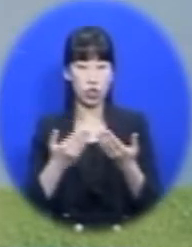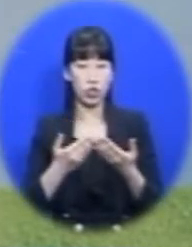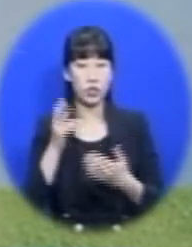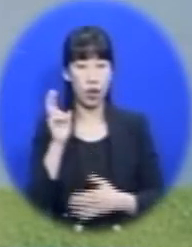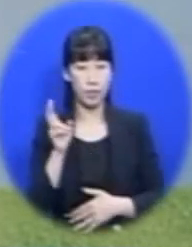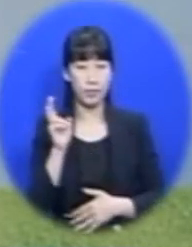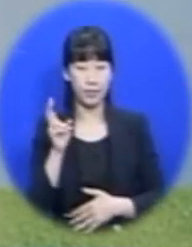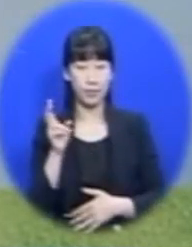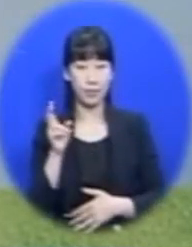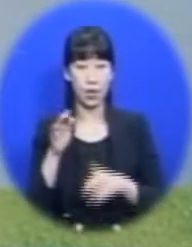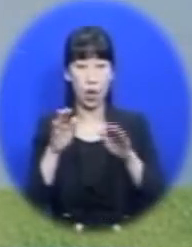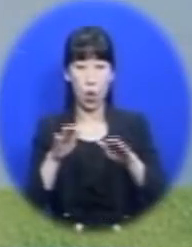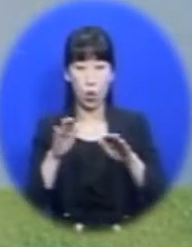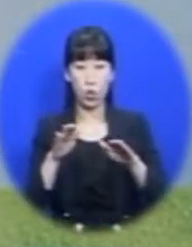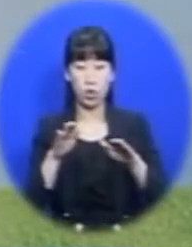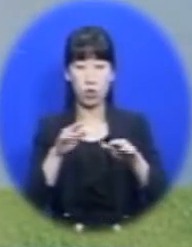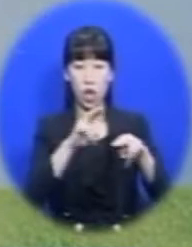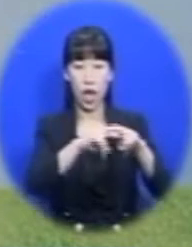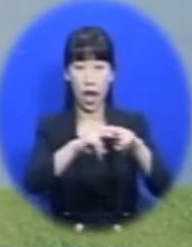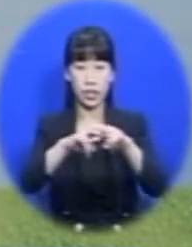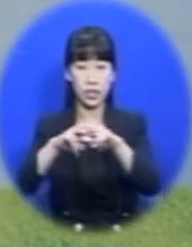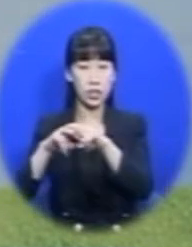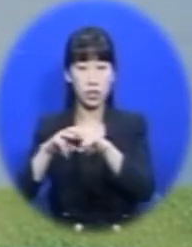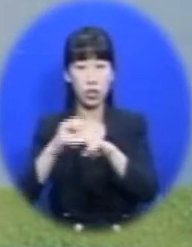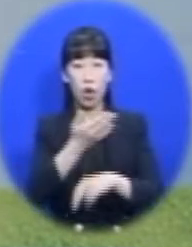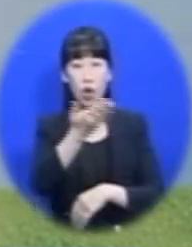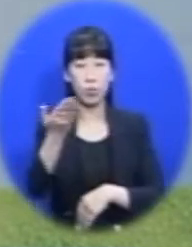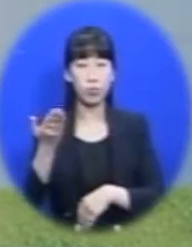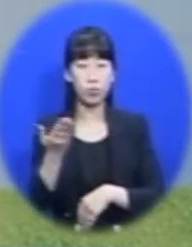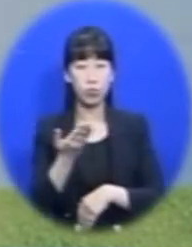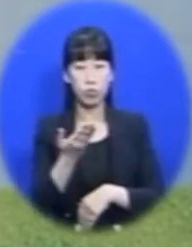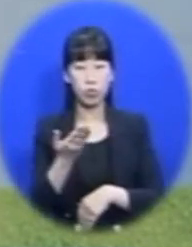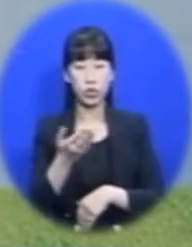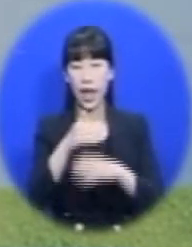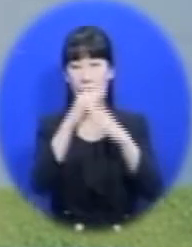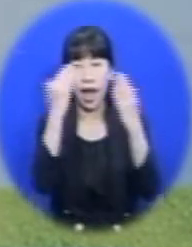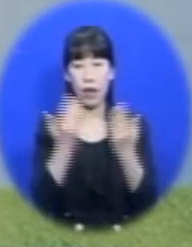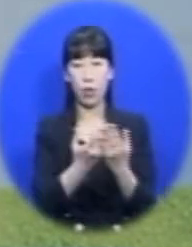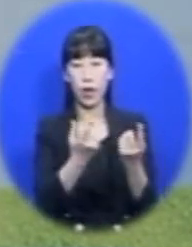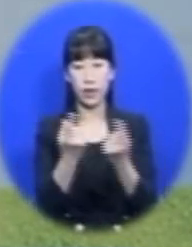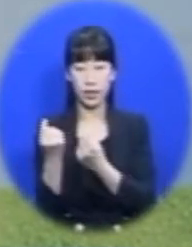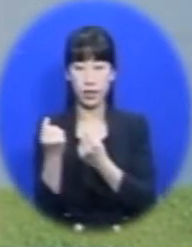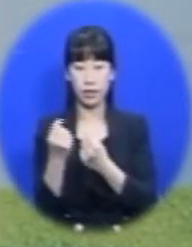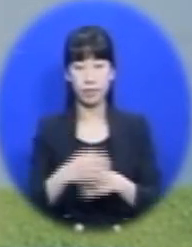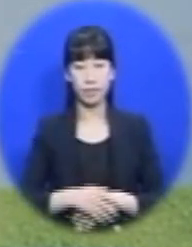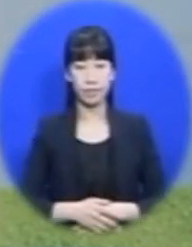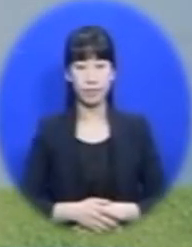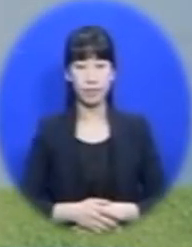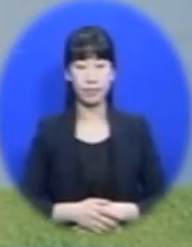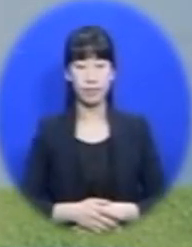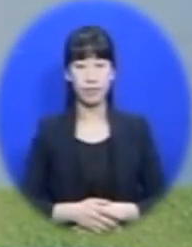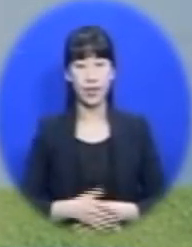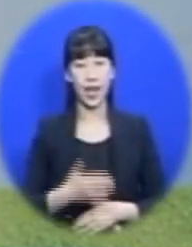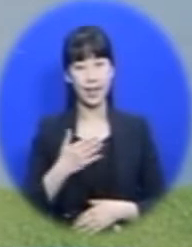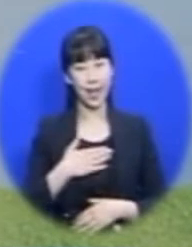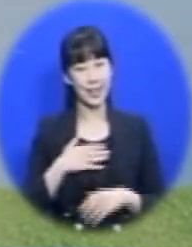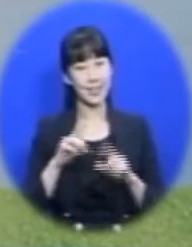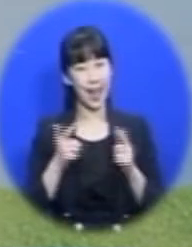오늘 이 자리에 계신 분 중에 한 사람도 예외가 없습니다. 지금 나도 그럴까? 나는 아닐